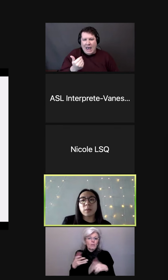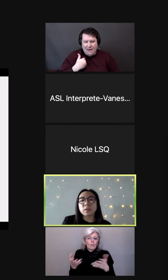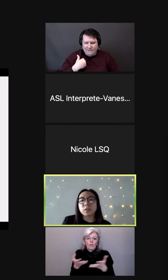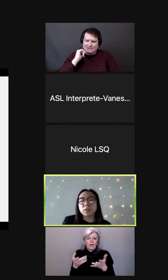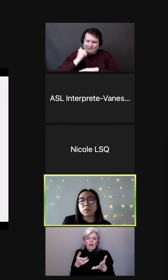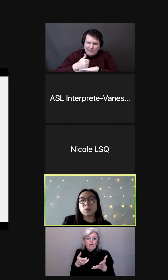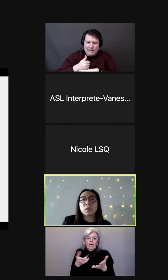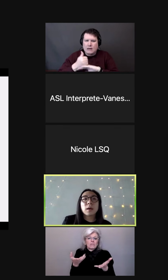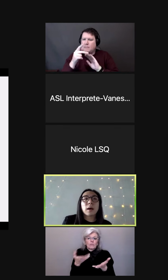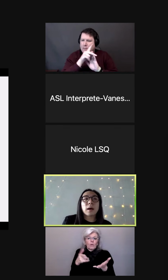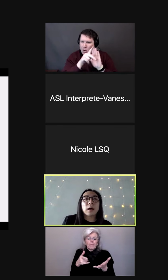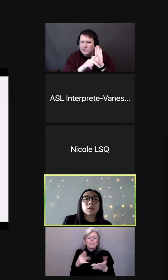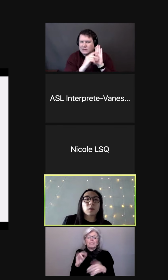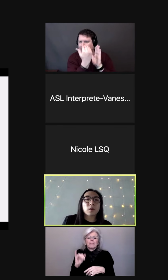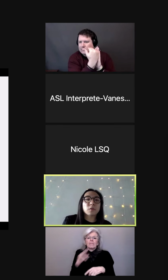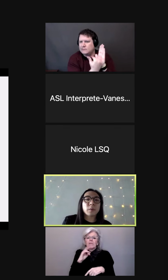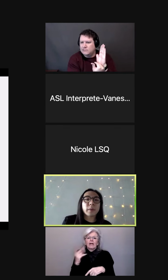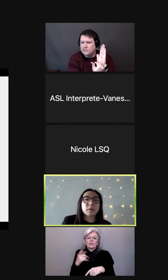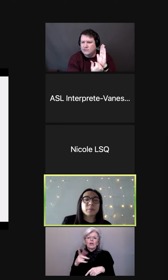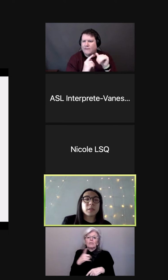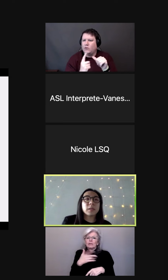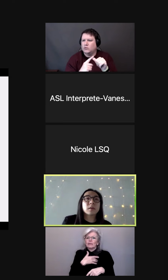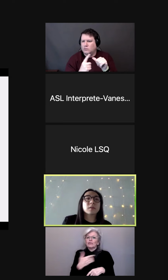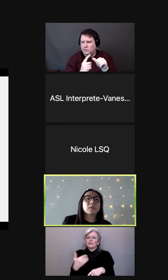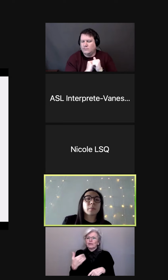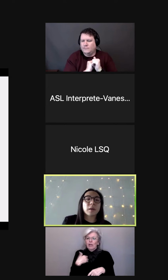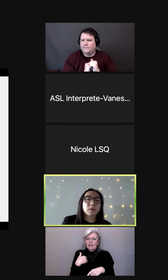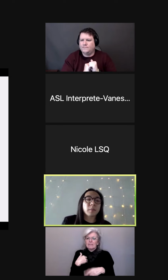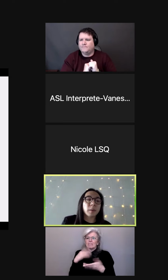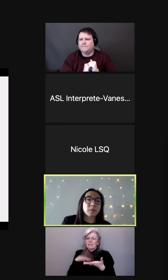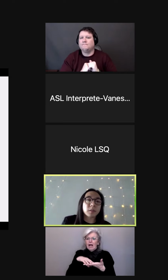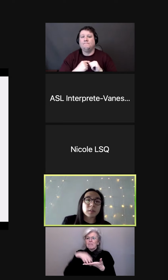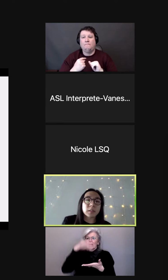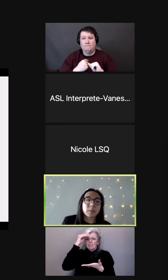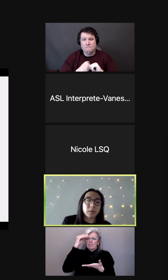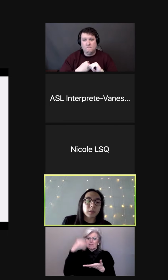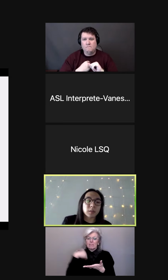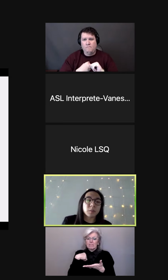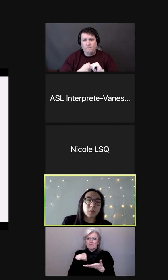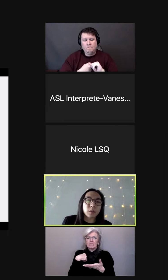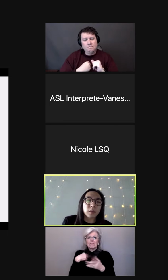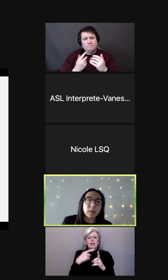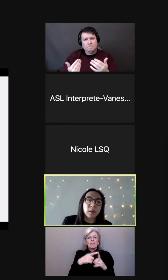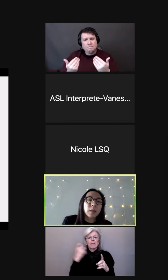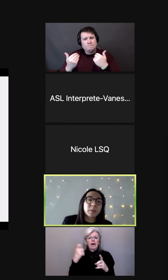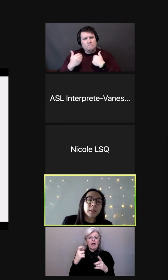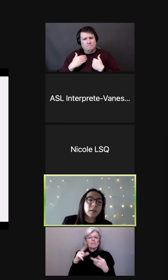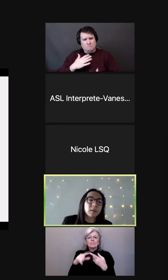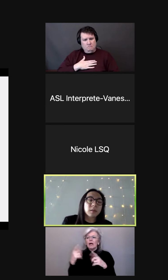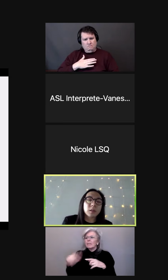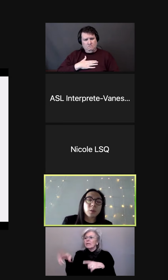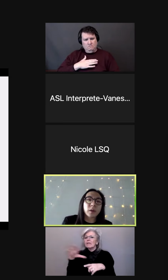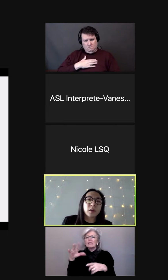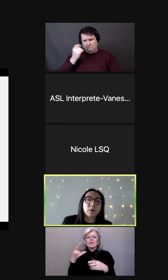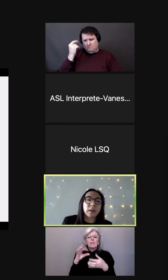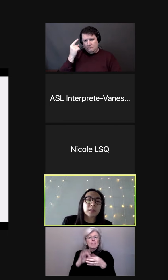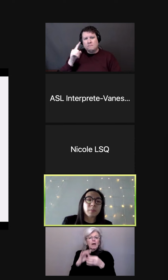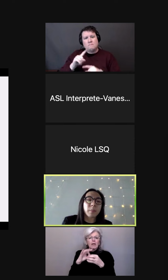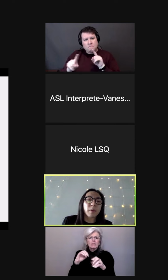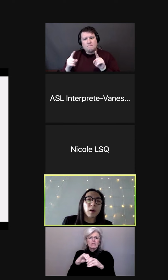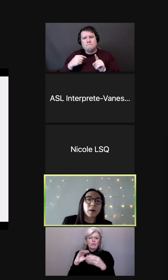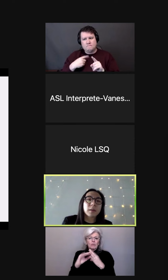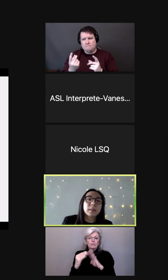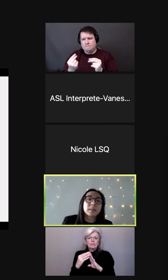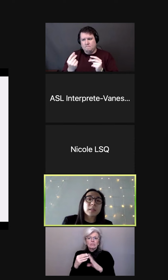C'est quelque chose que j'ai eu la chance d'apprendre de la part de mes pères ou d'autres membres de cette communauté